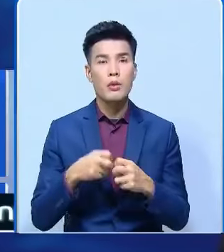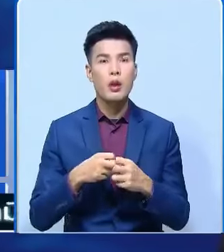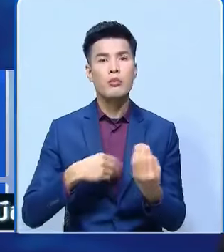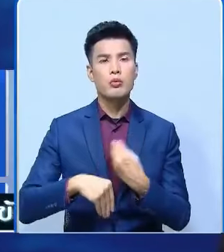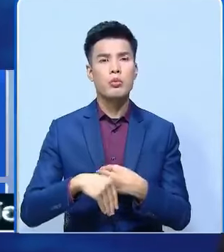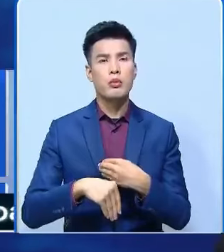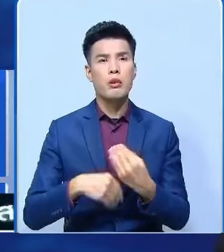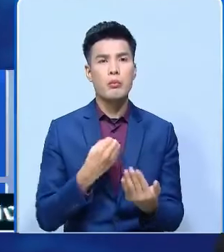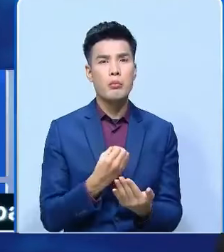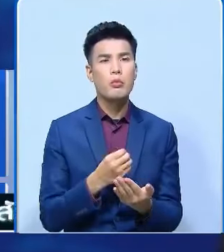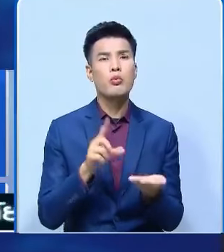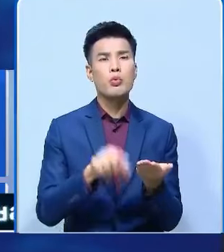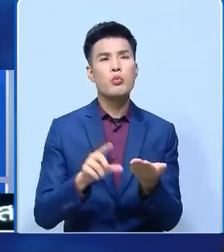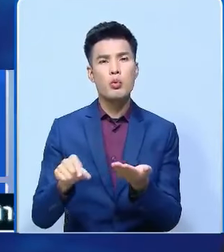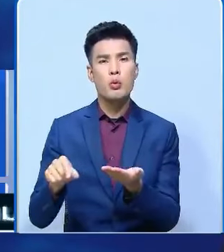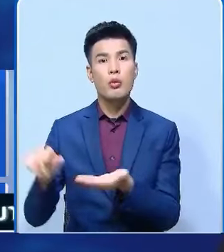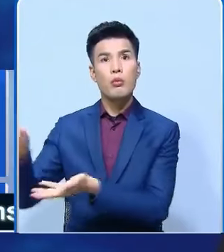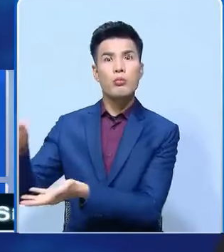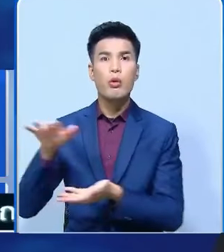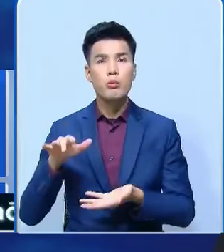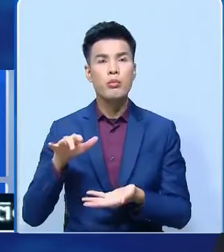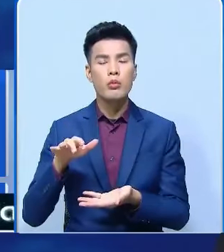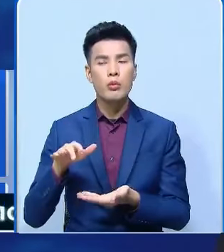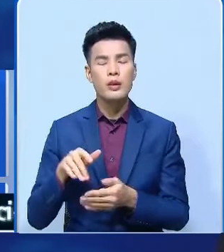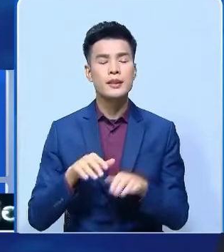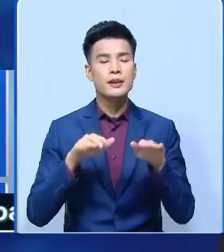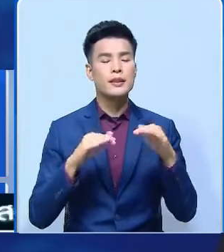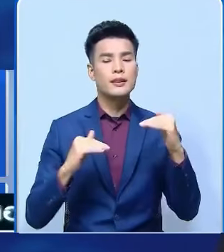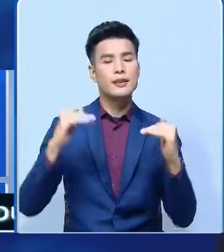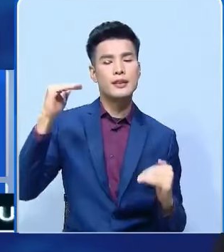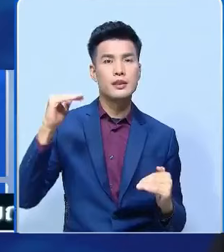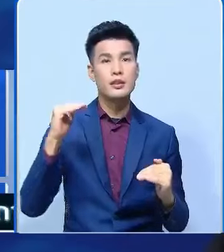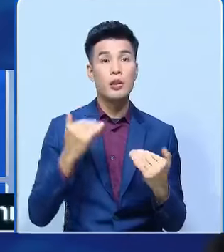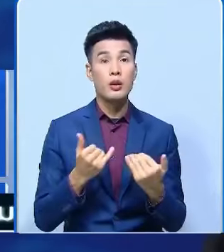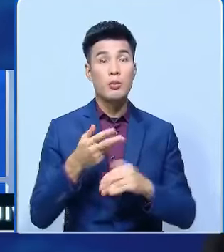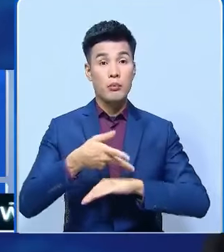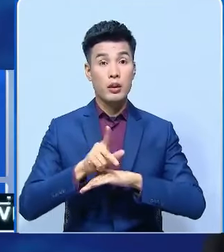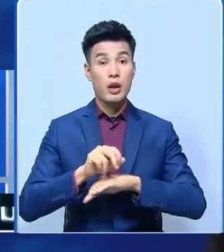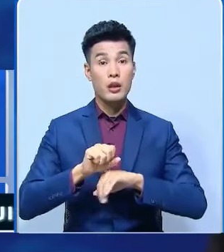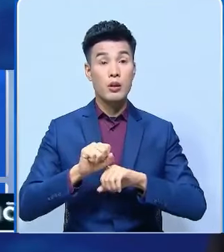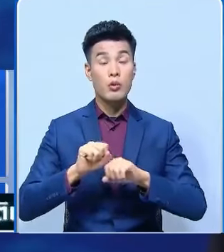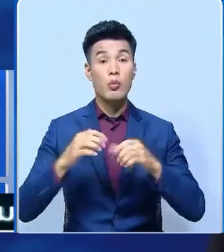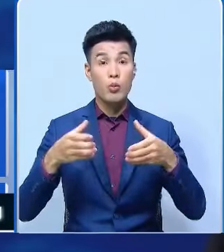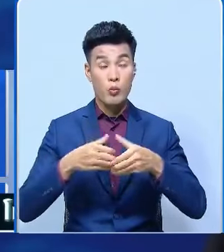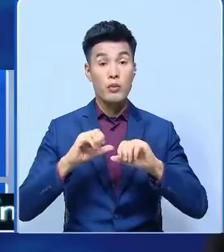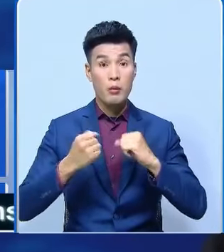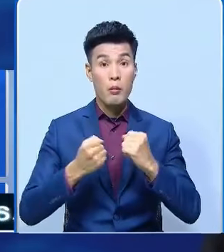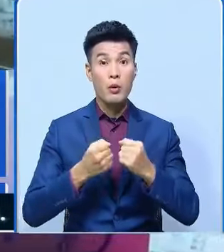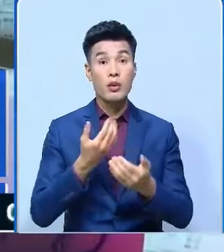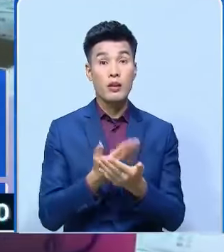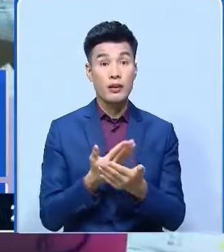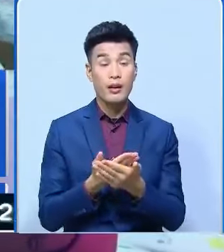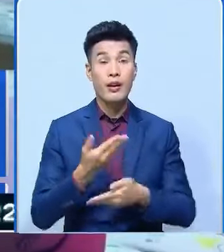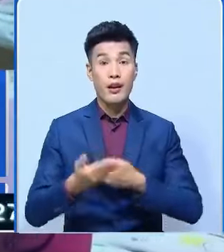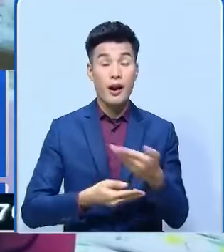ค้าราคาถูกเข้ามาดั้มราคาซึ่งประธานสมาพันธ์ SME ไทยนะคะนายแสงชัยธีรกุลวณิชก็บอก